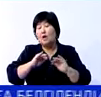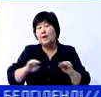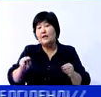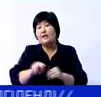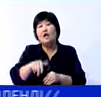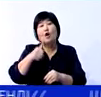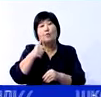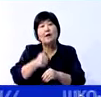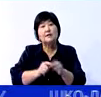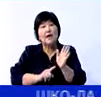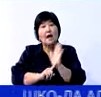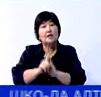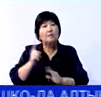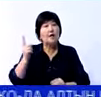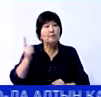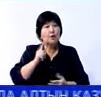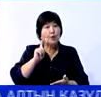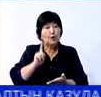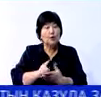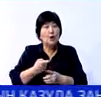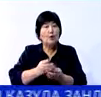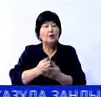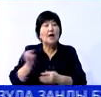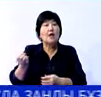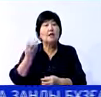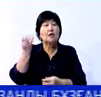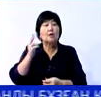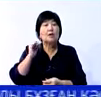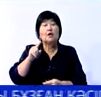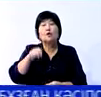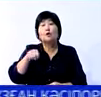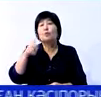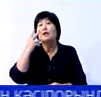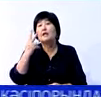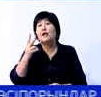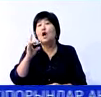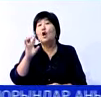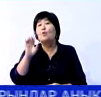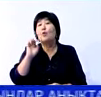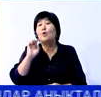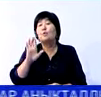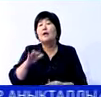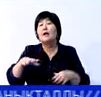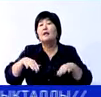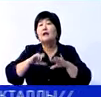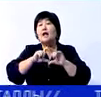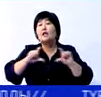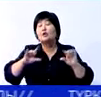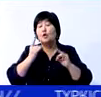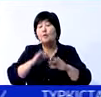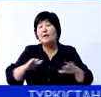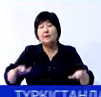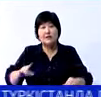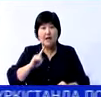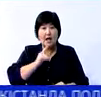тәрбиесіндегі басты қадамдардың бірі болуы тиіс. Осы бағытта Тасбөгет кентіндегі нөмірі 2-ші бөбек санаториялық бөбекжай балабақшасында семинар